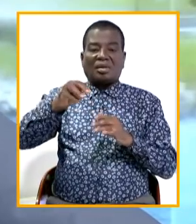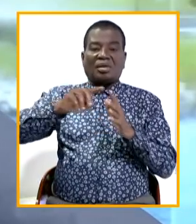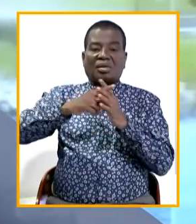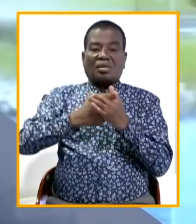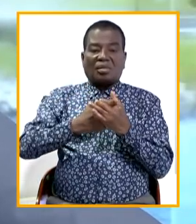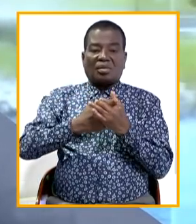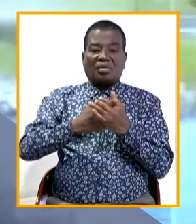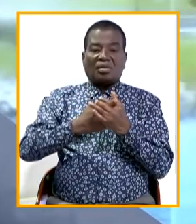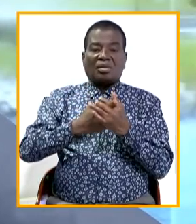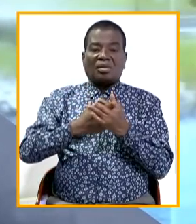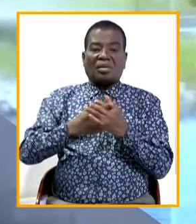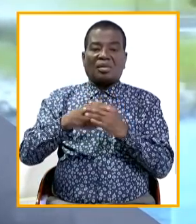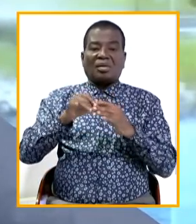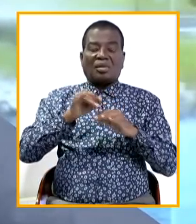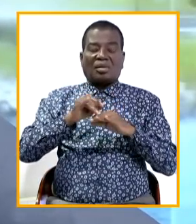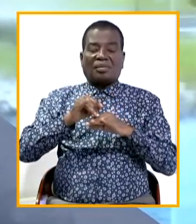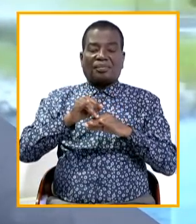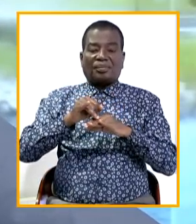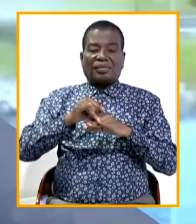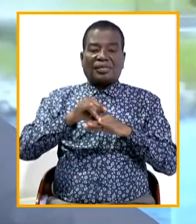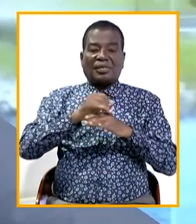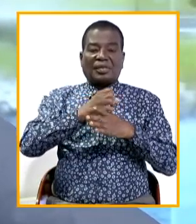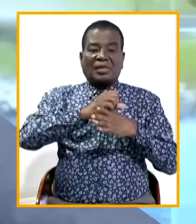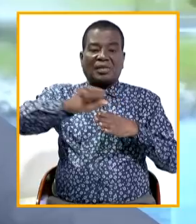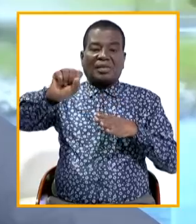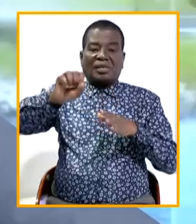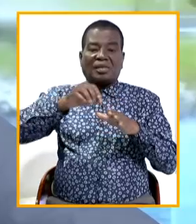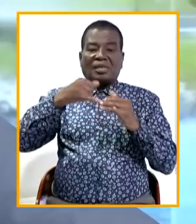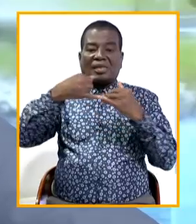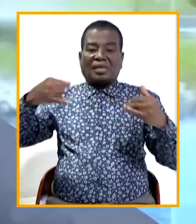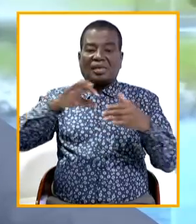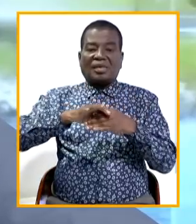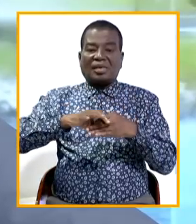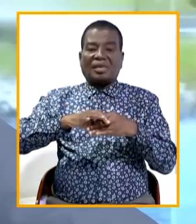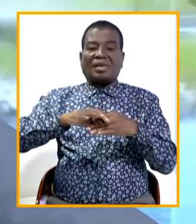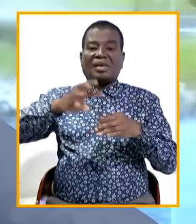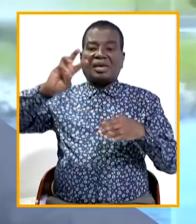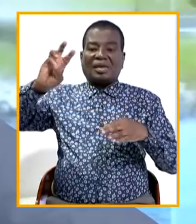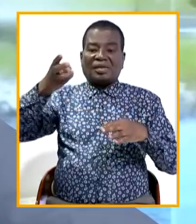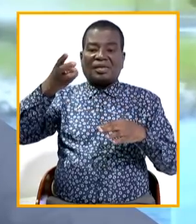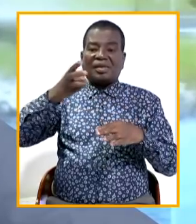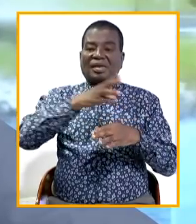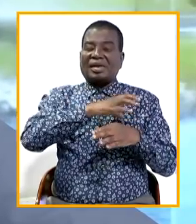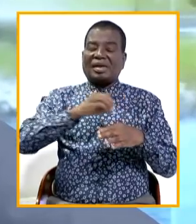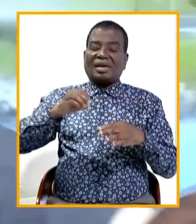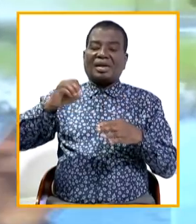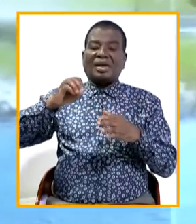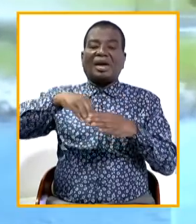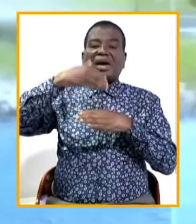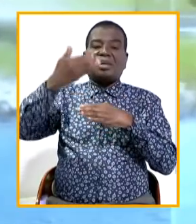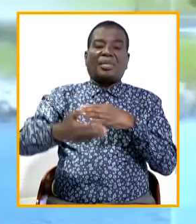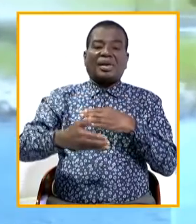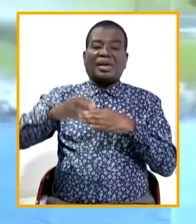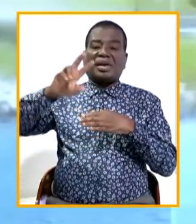débuter l'opération d'affectation en ligne de leurs cadets des classes de 6e. Et à partir du 10 août prochain,